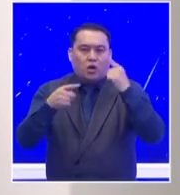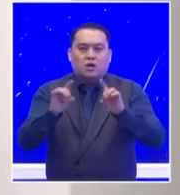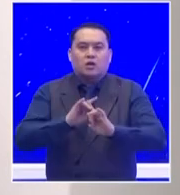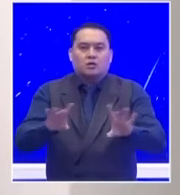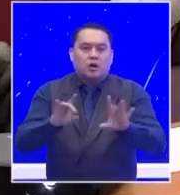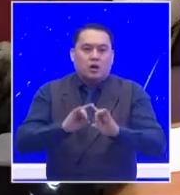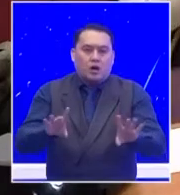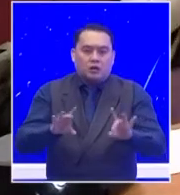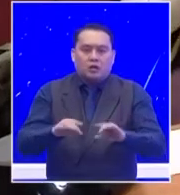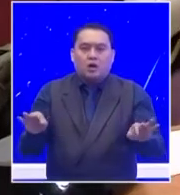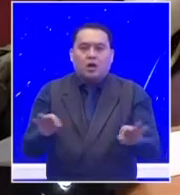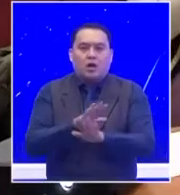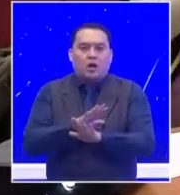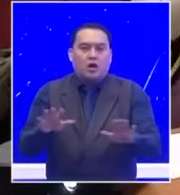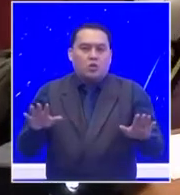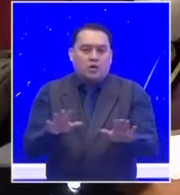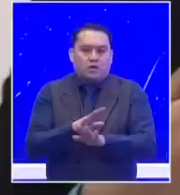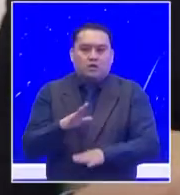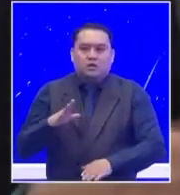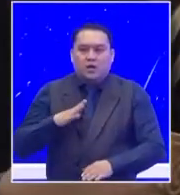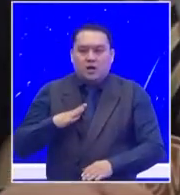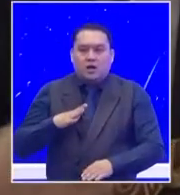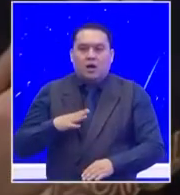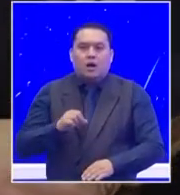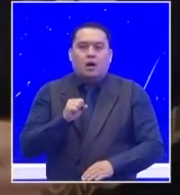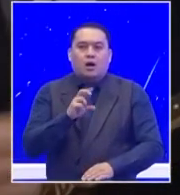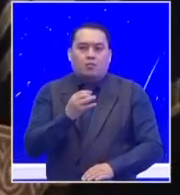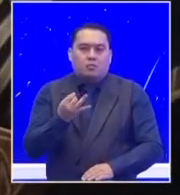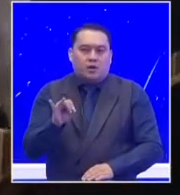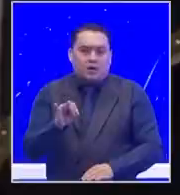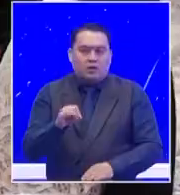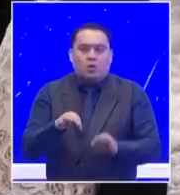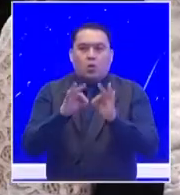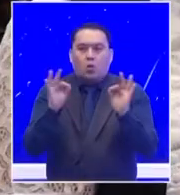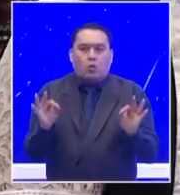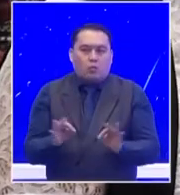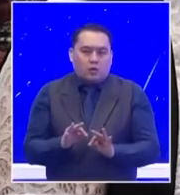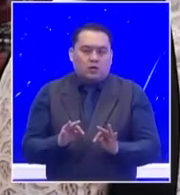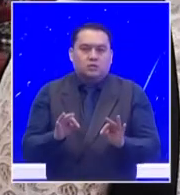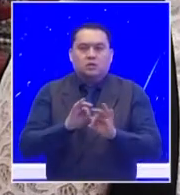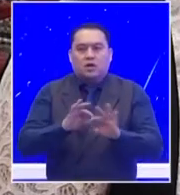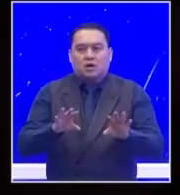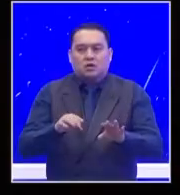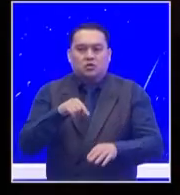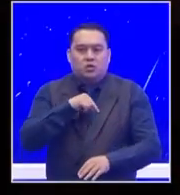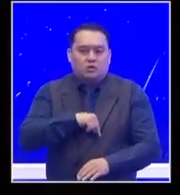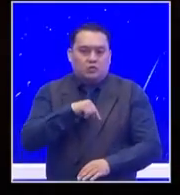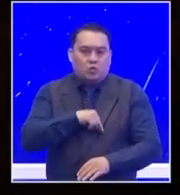өлеңдерін жатқа айтып, әндерін әуелетті. Сонымен қатар тәлімгерлер Абай Құнанбайұлының образын сомдап, қара сөздеріне жан бітірді.